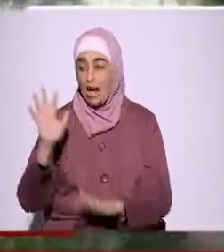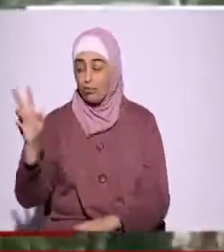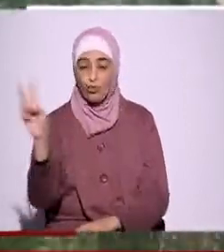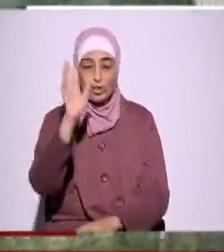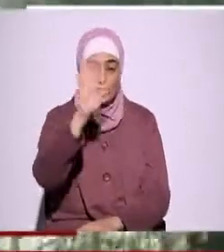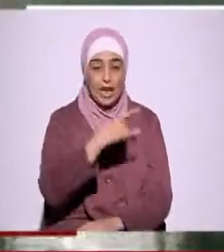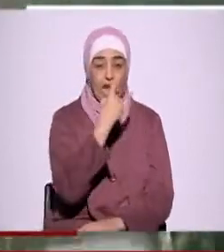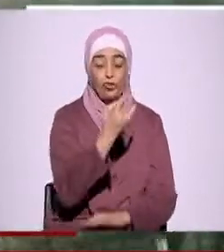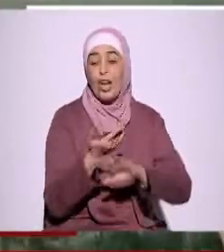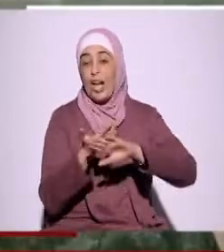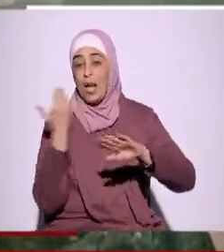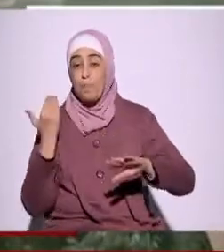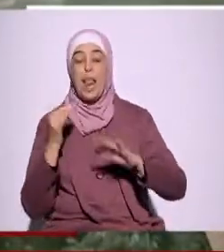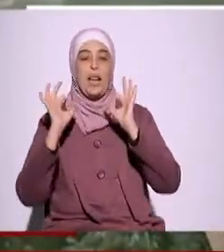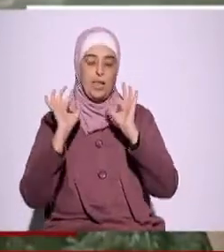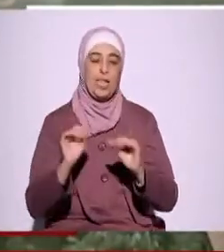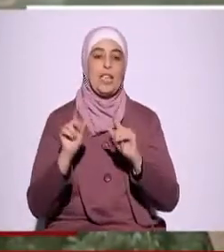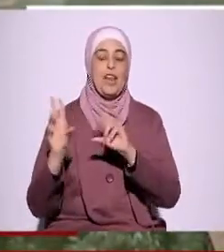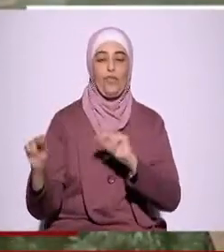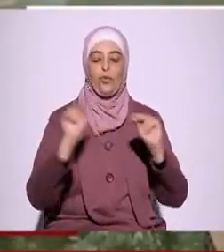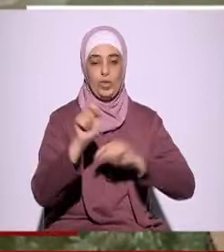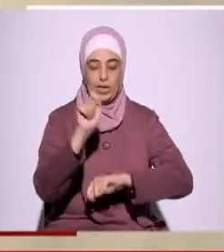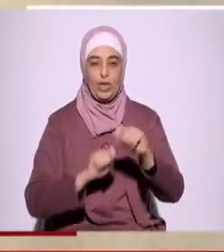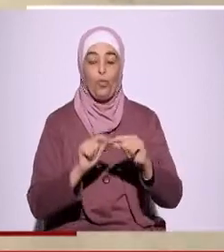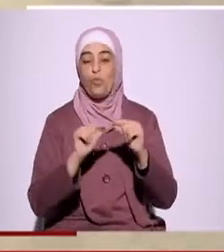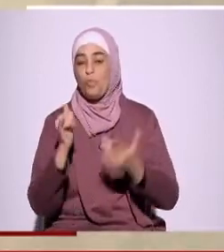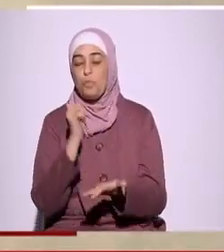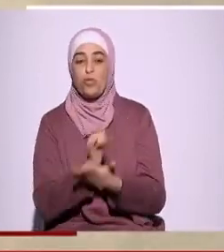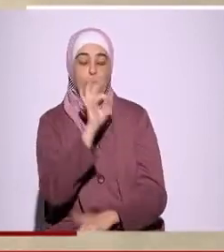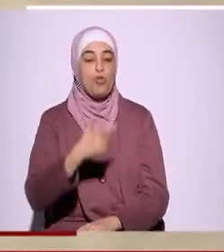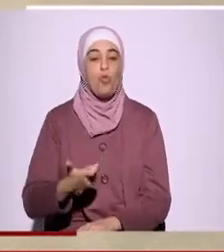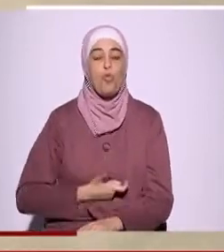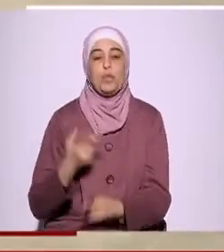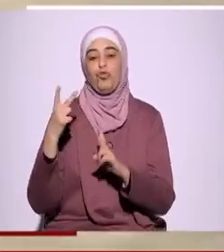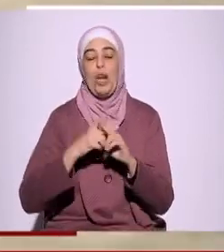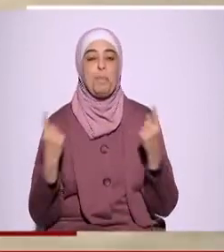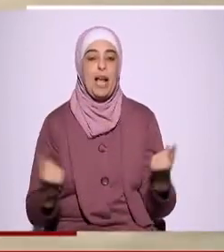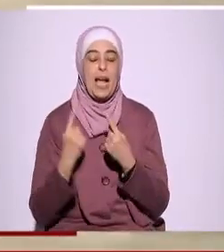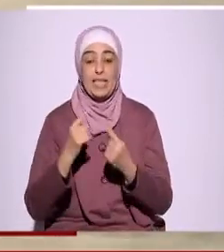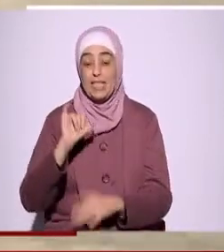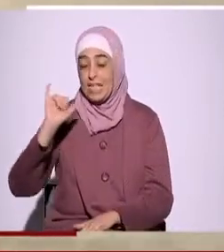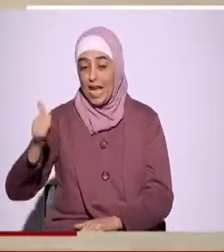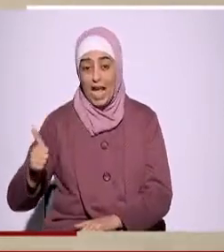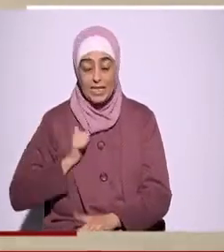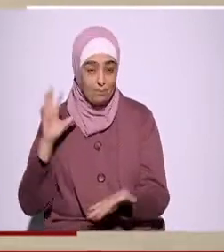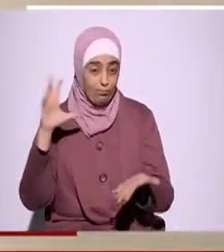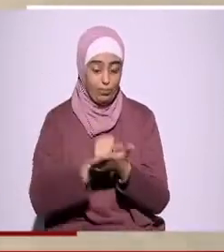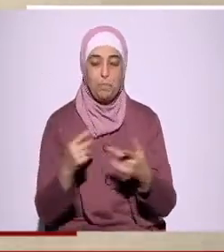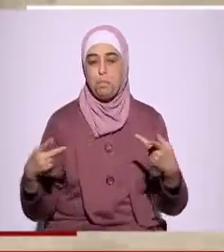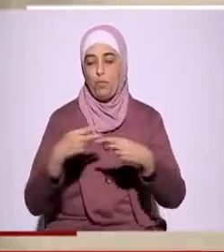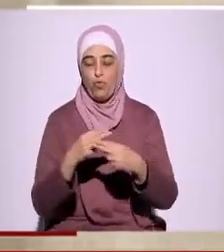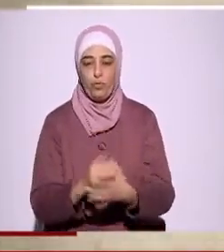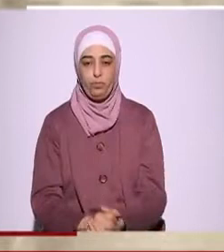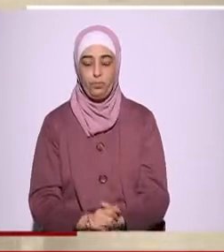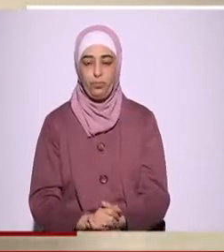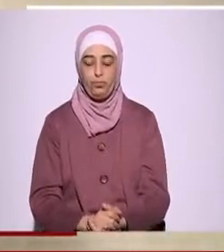وكذلك لا وجود أي شرعية لهذا الانقلاب. الآن البرهان وجمرة الآن